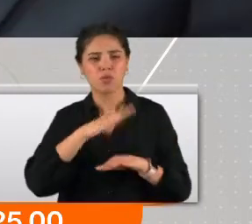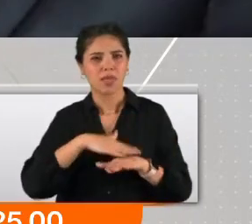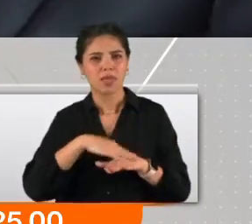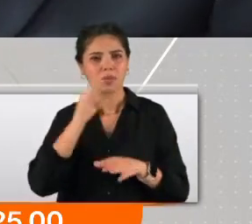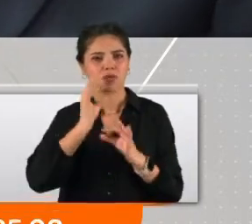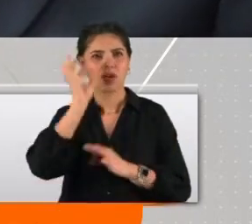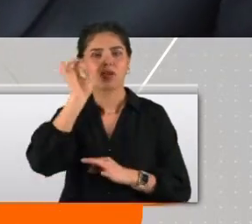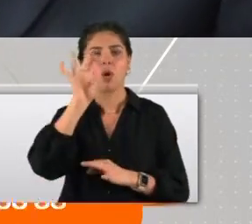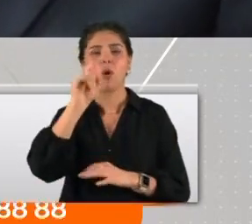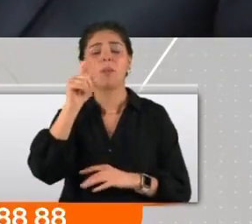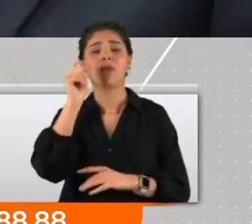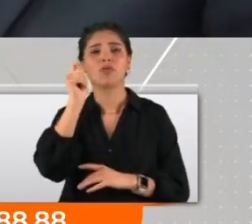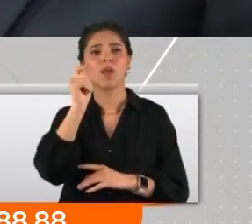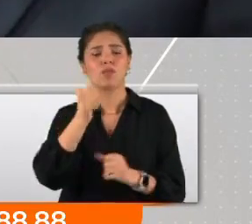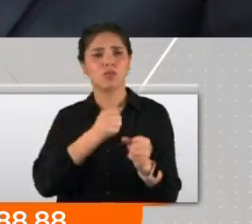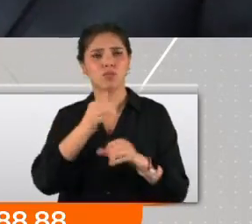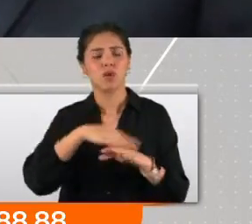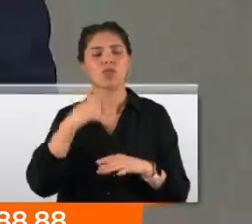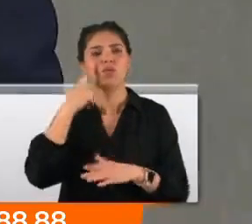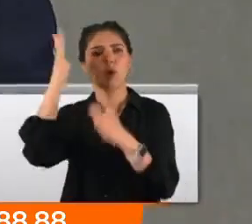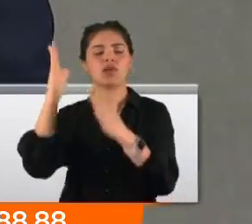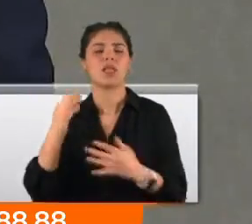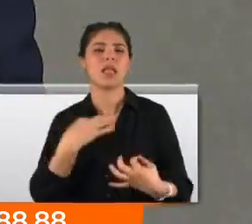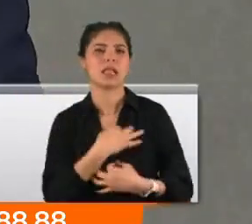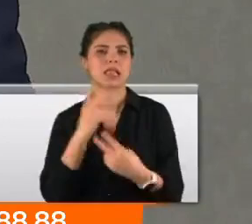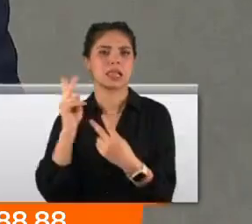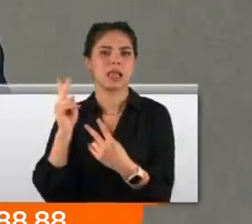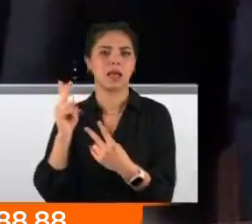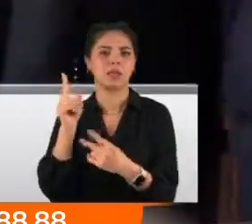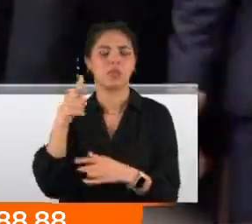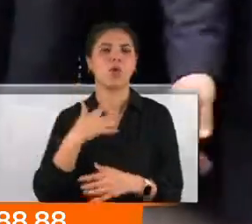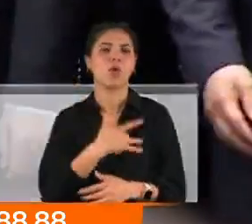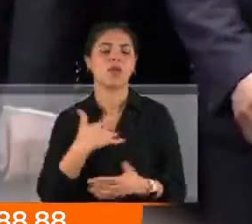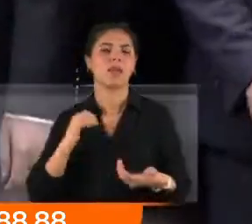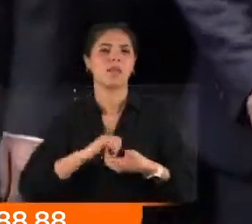15 Temmuz'da direnen Sayın Cumhurbaşkanımız. O nedenle Cumhur İttifakı'nda yerimi aldım.